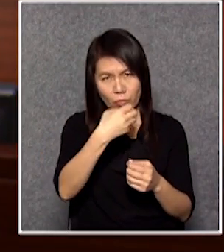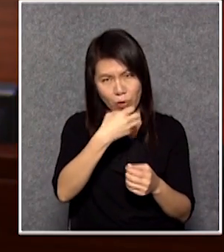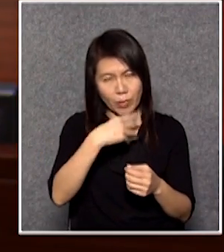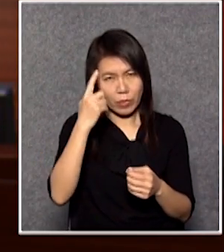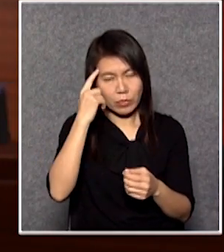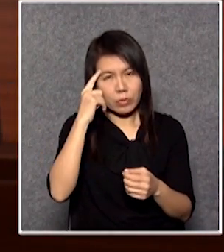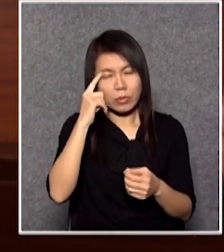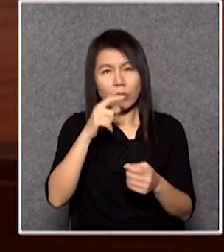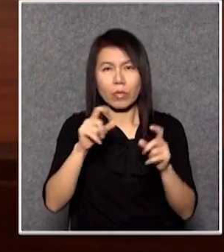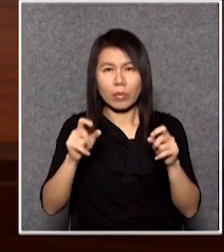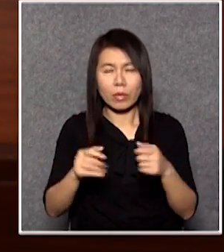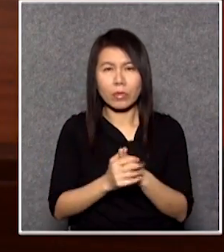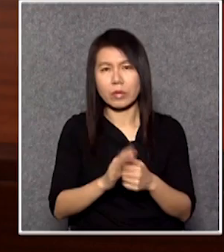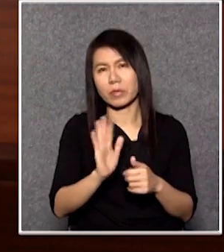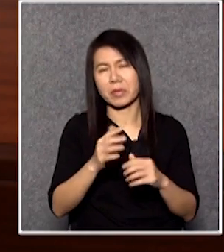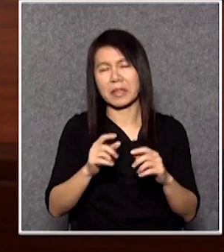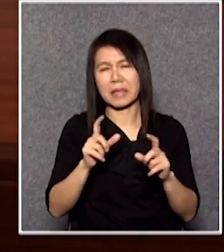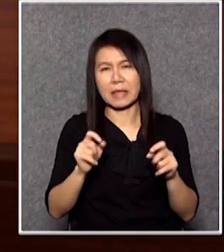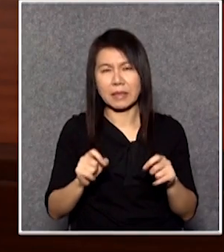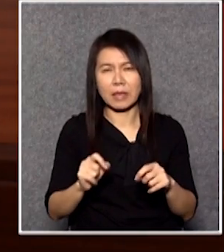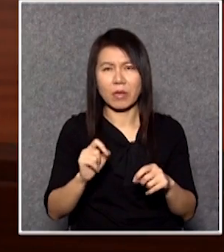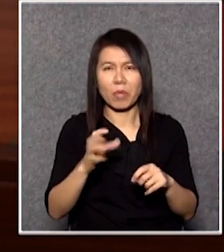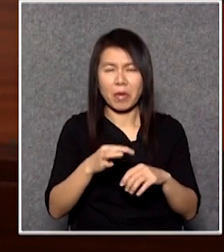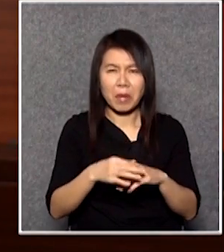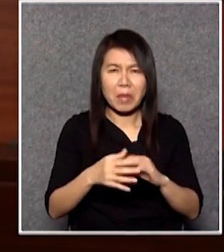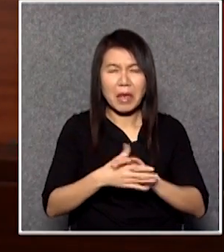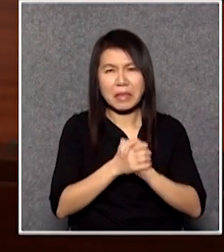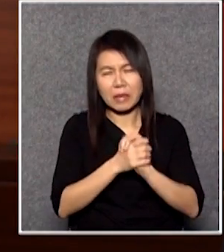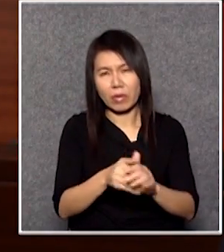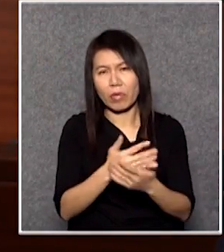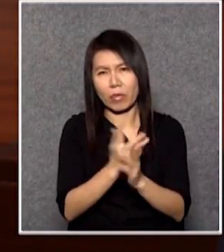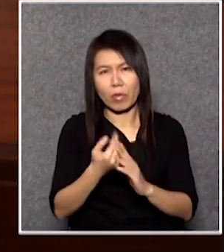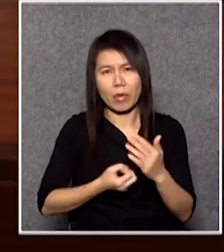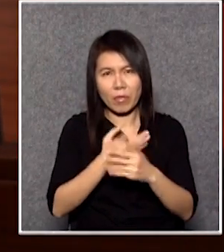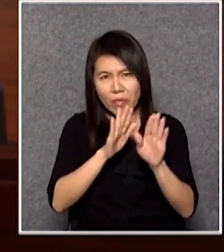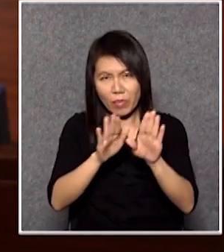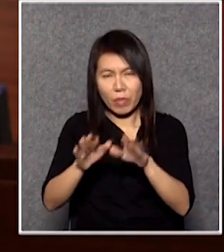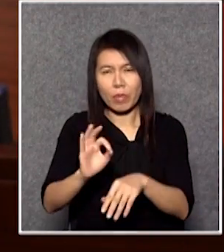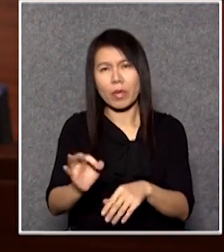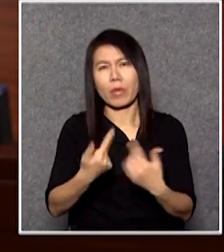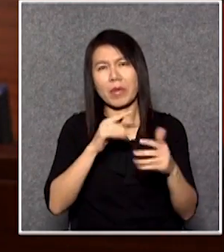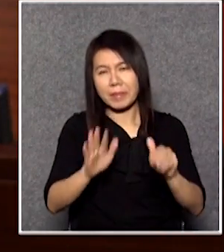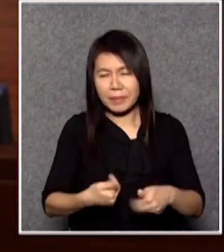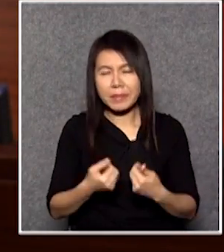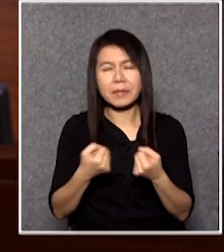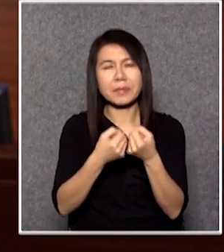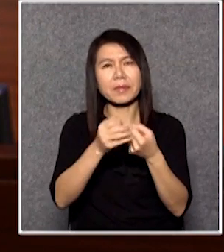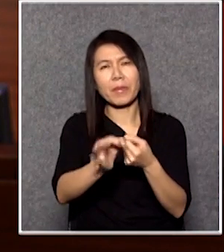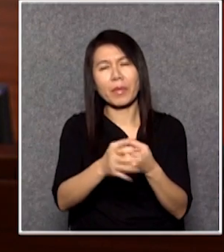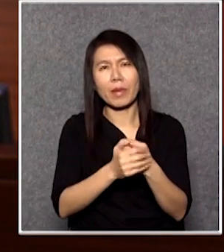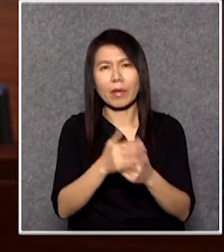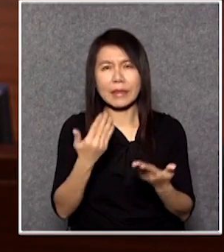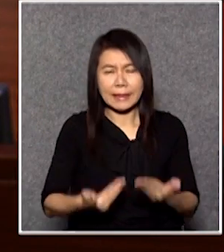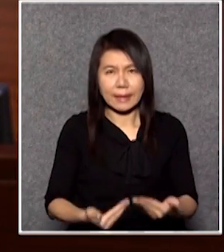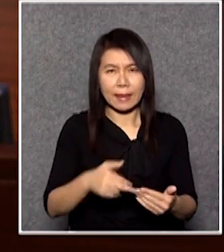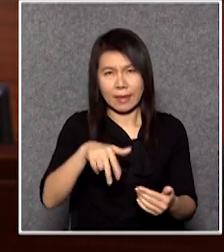容佢解釋咩黃金握手啊，冇涉及冇提供服務啊，冇涉及利益衝突啊，又話現行嘅行